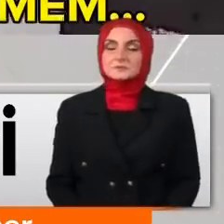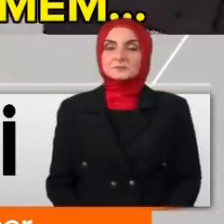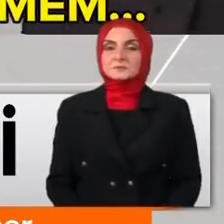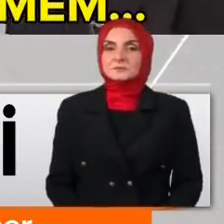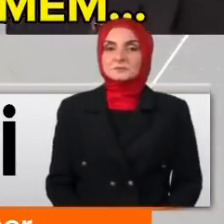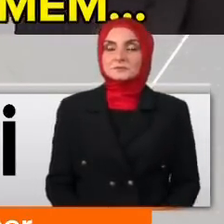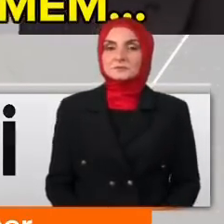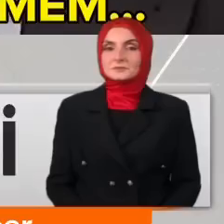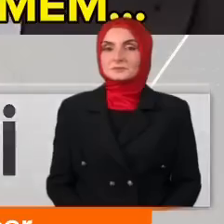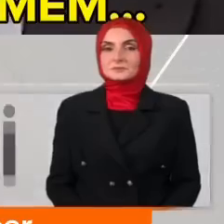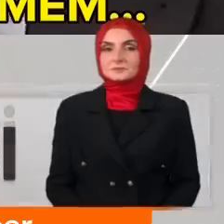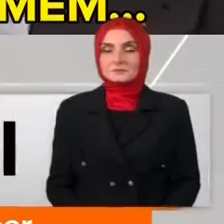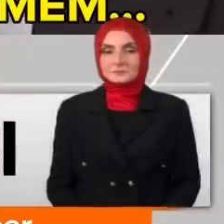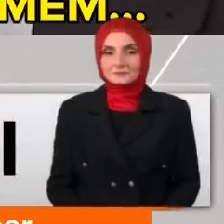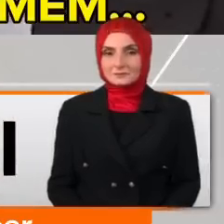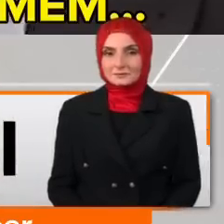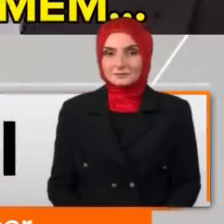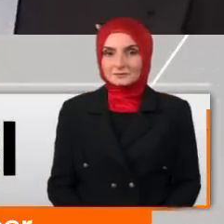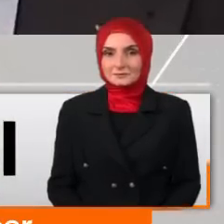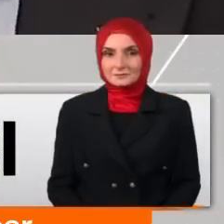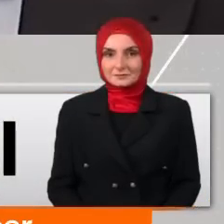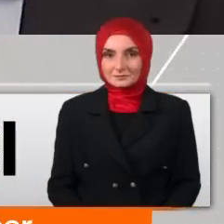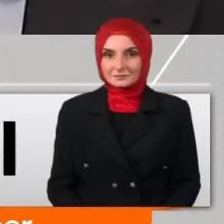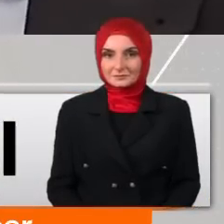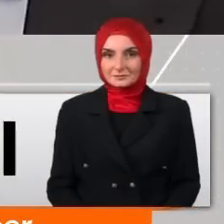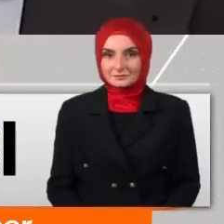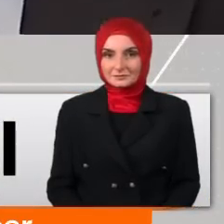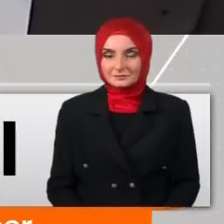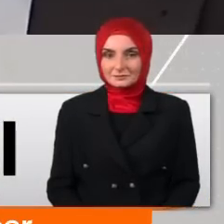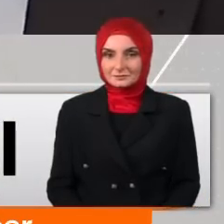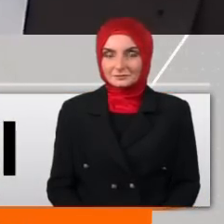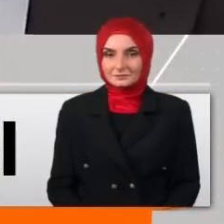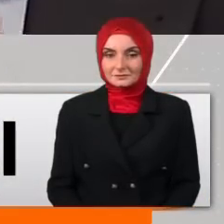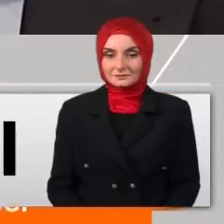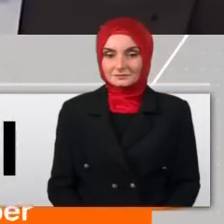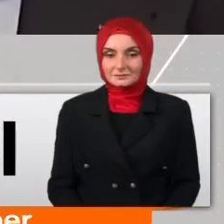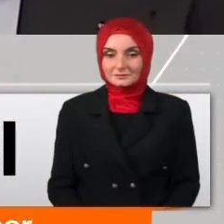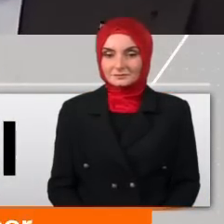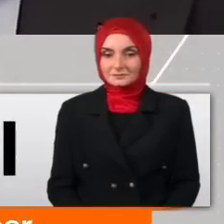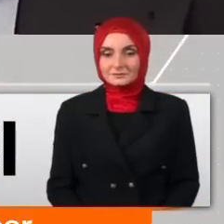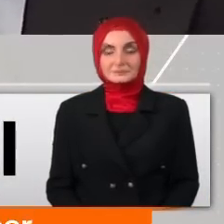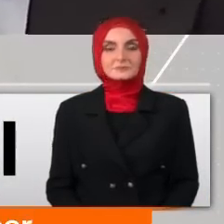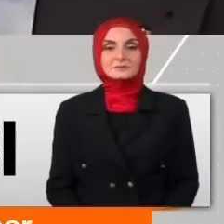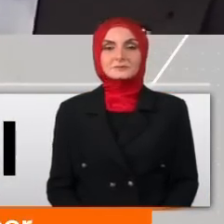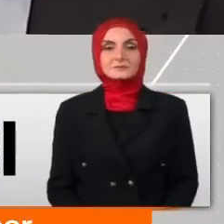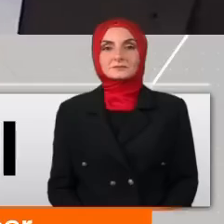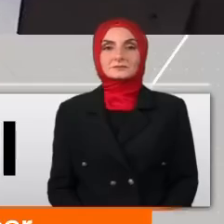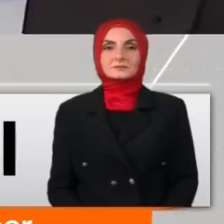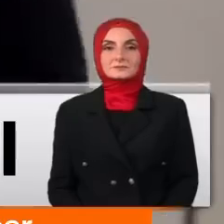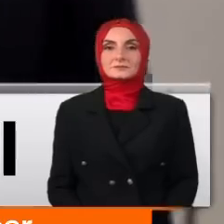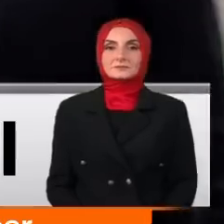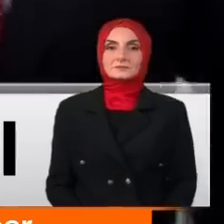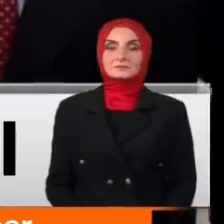olan bir belediyeyi alıp da AK Parti'ye teslim edemem Bunu asla kabul etsin yani Elbette devam